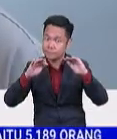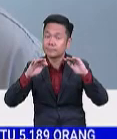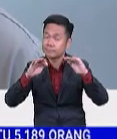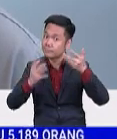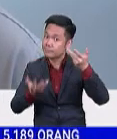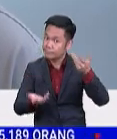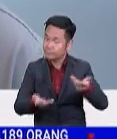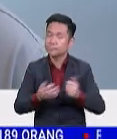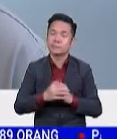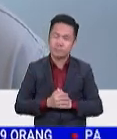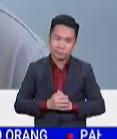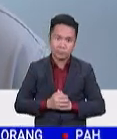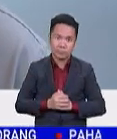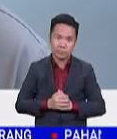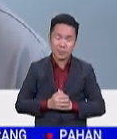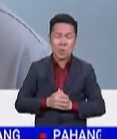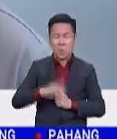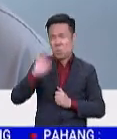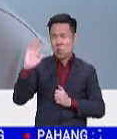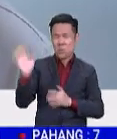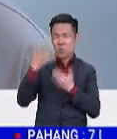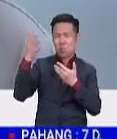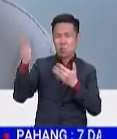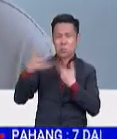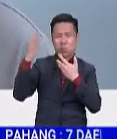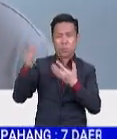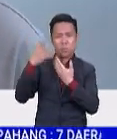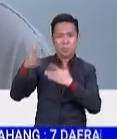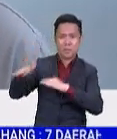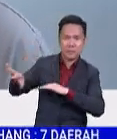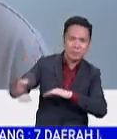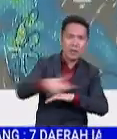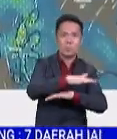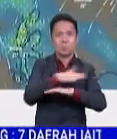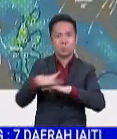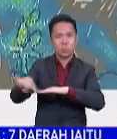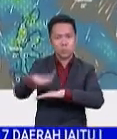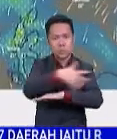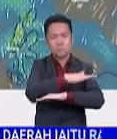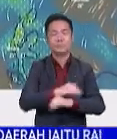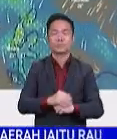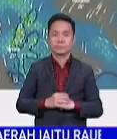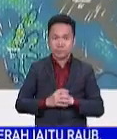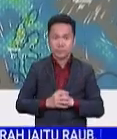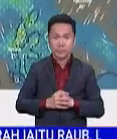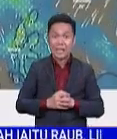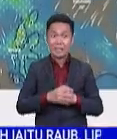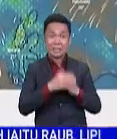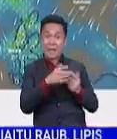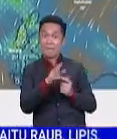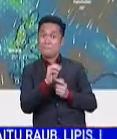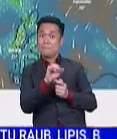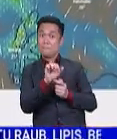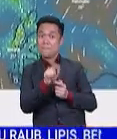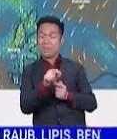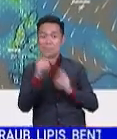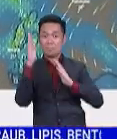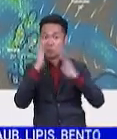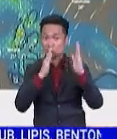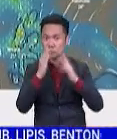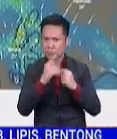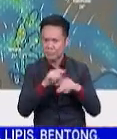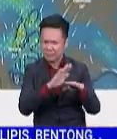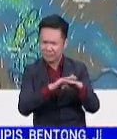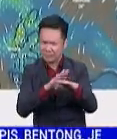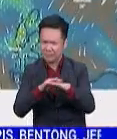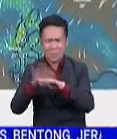berlakunya angin kencang glore Hai tambahnya Mad Malaysia juga telah mengeluarkan